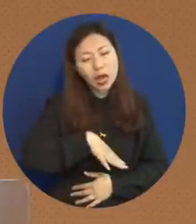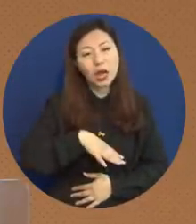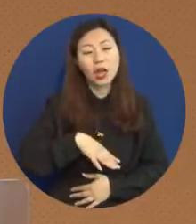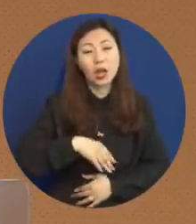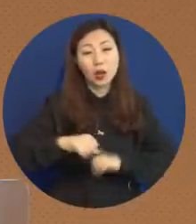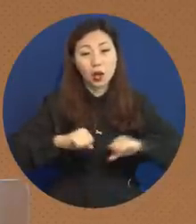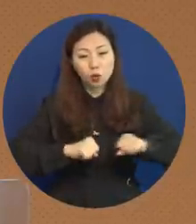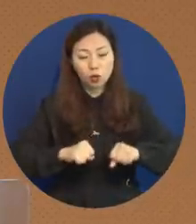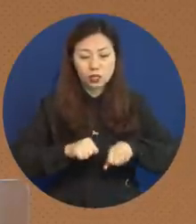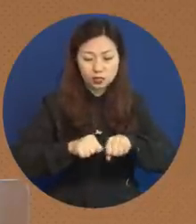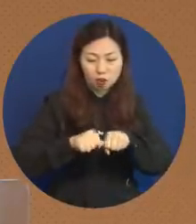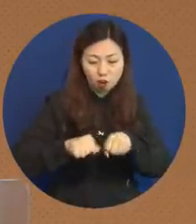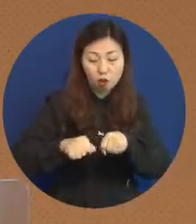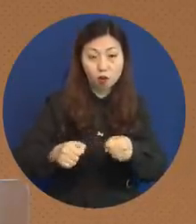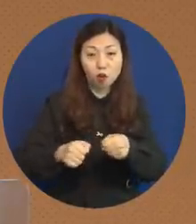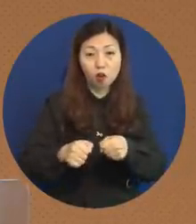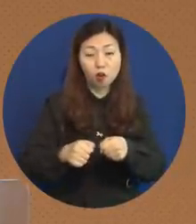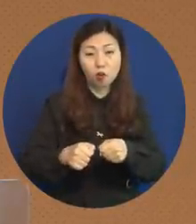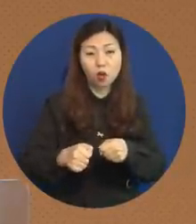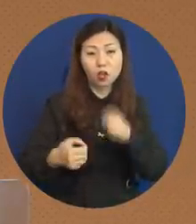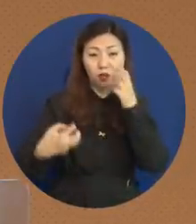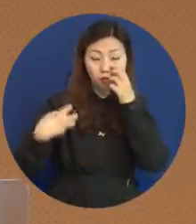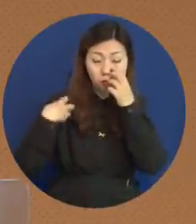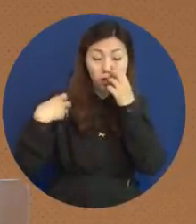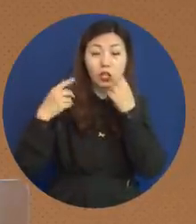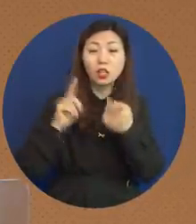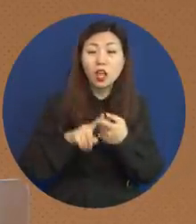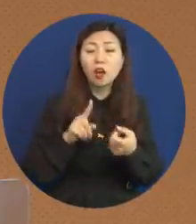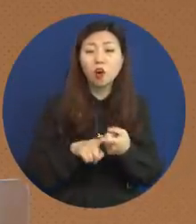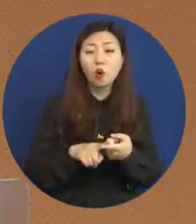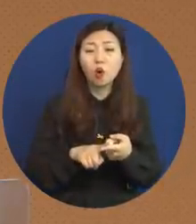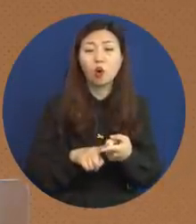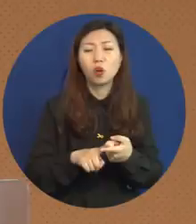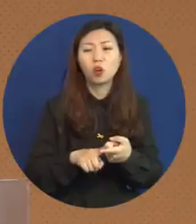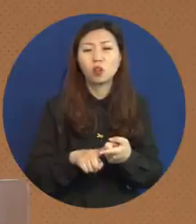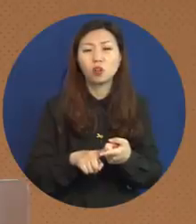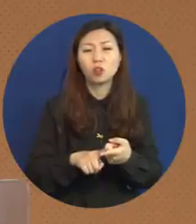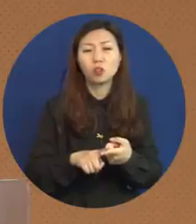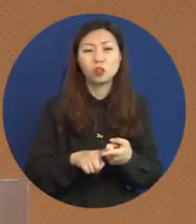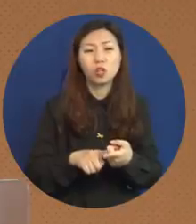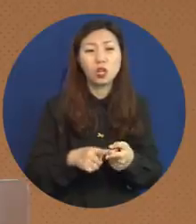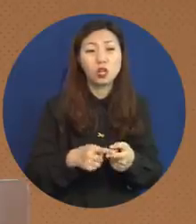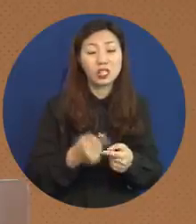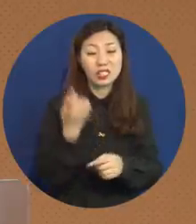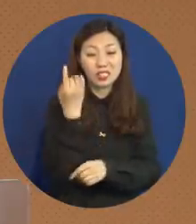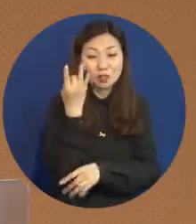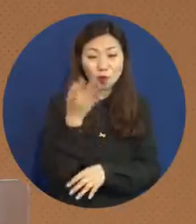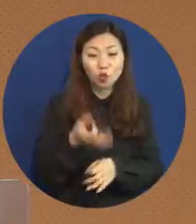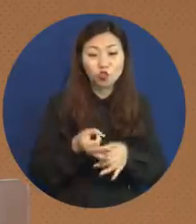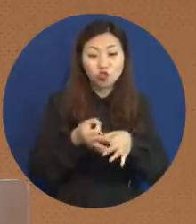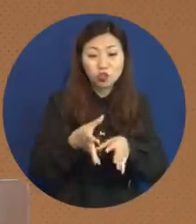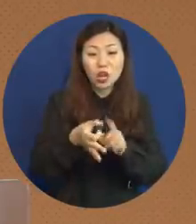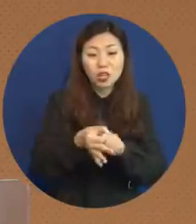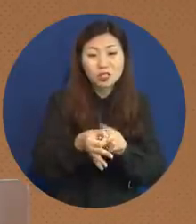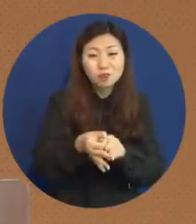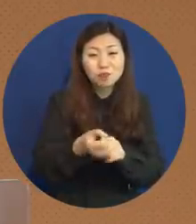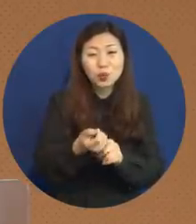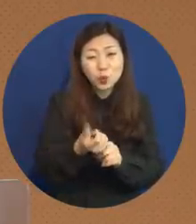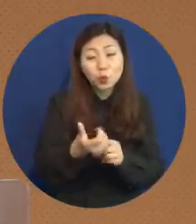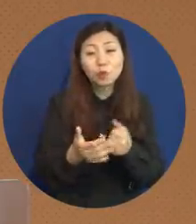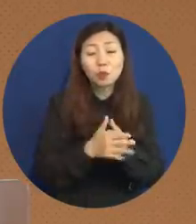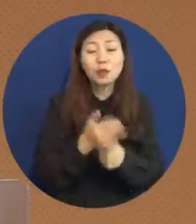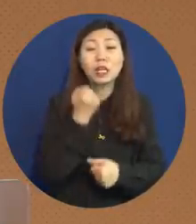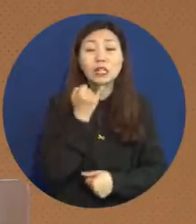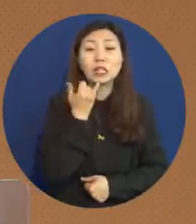뭐 청소부를 하든 뭘 하든 몸으로 때우는 게 있으면 뭐 그건 뭐 미천이 별로 안 되니까 괜찮은데 지금 같은